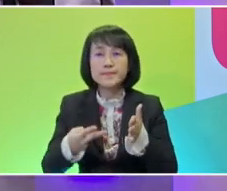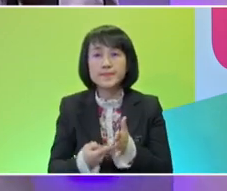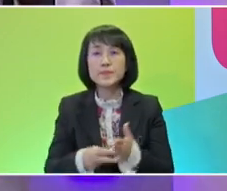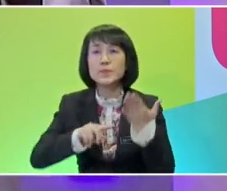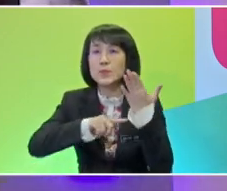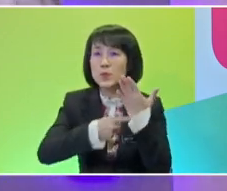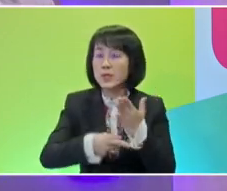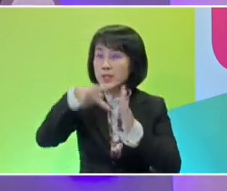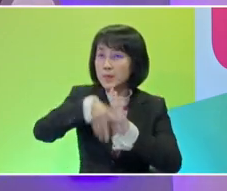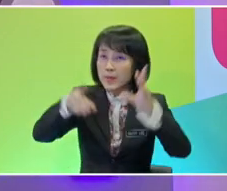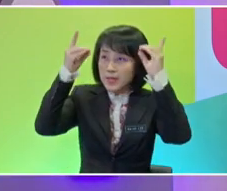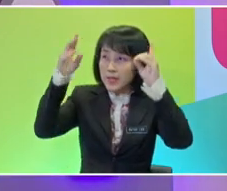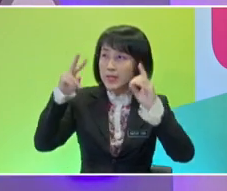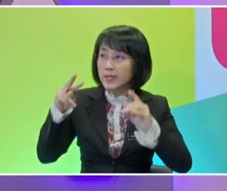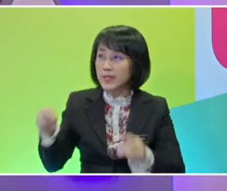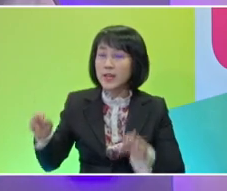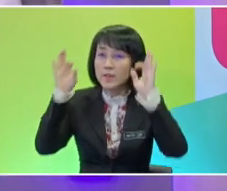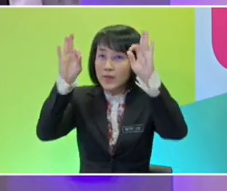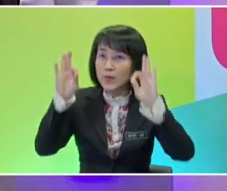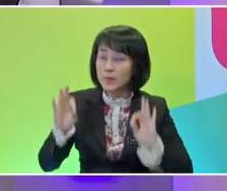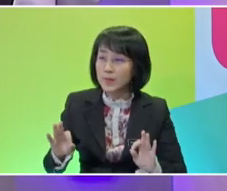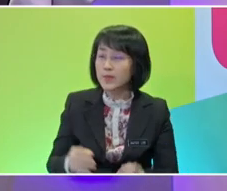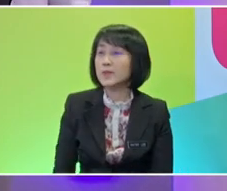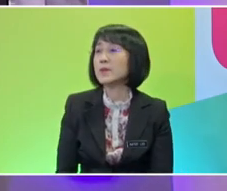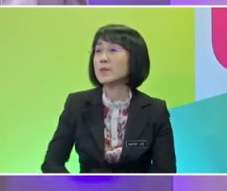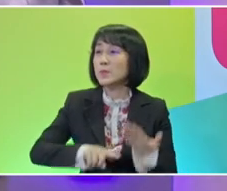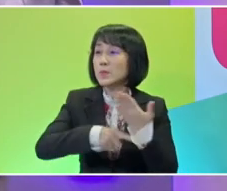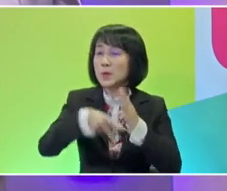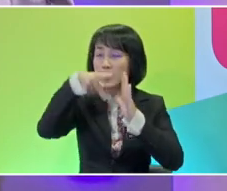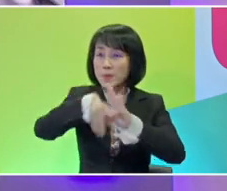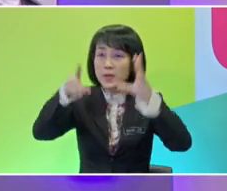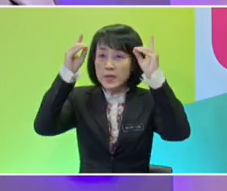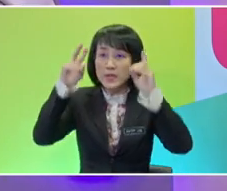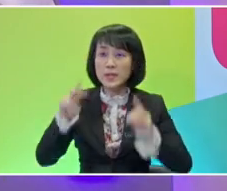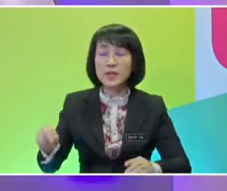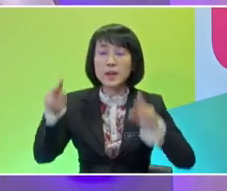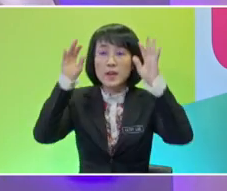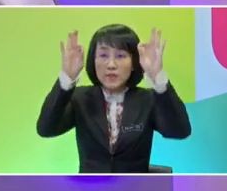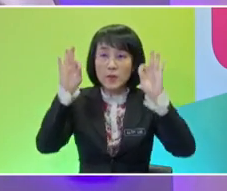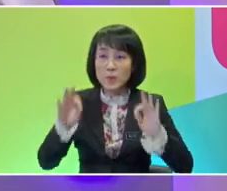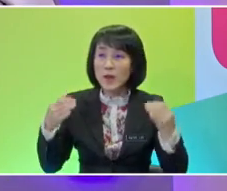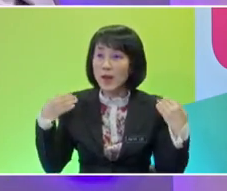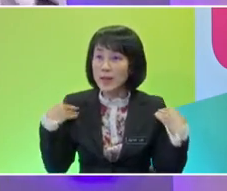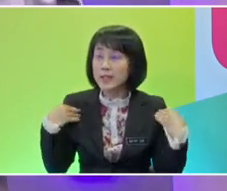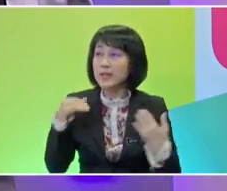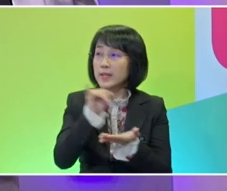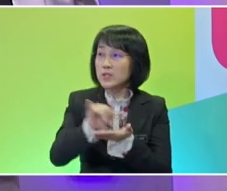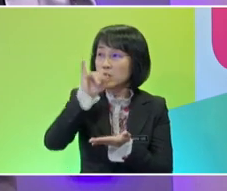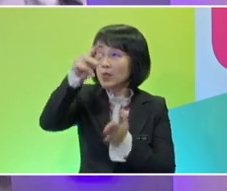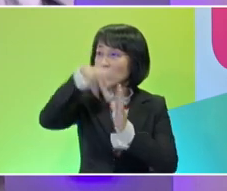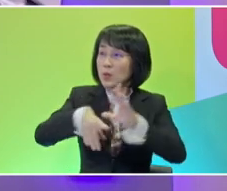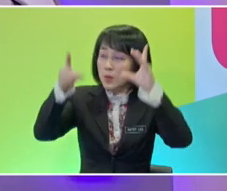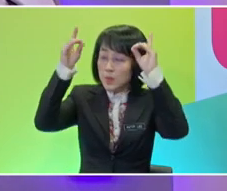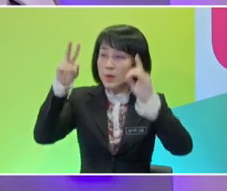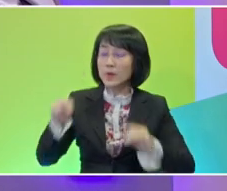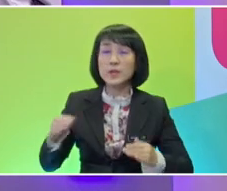mulainya pendidikan formal bermulanya pendidikan formal maksudnya ada institusi pendidikan di peringkat